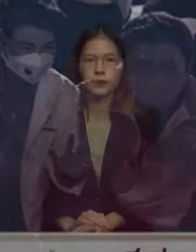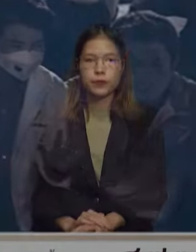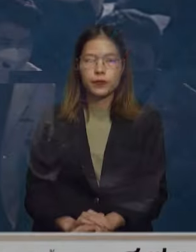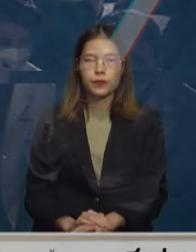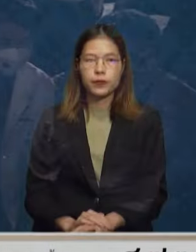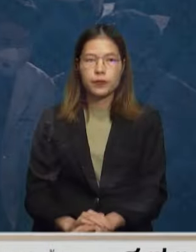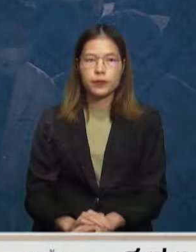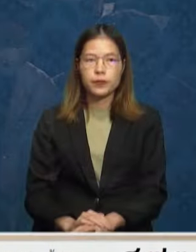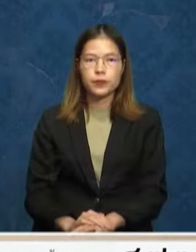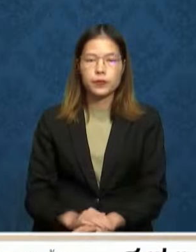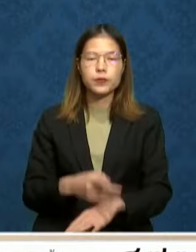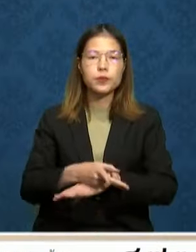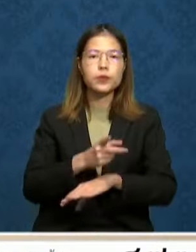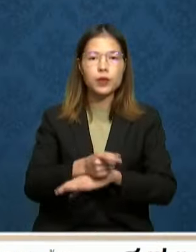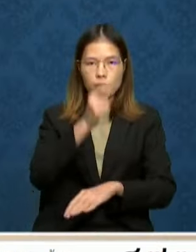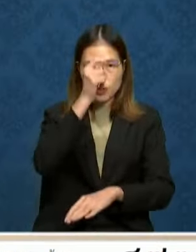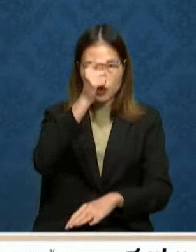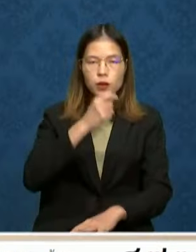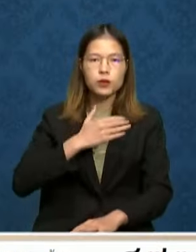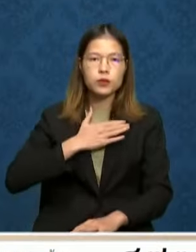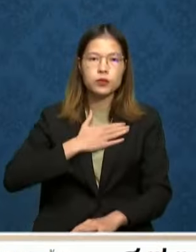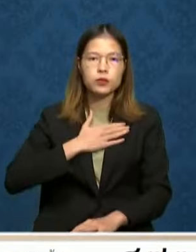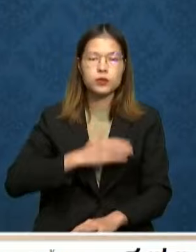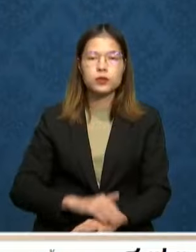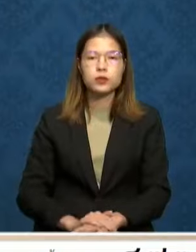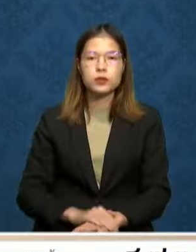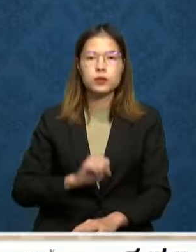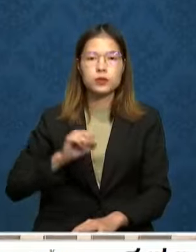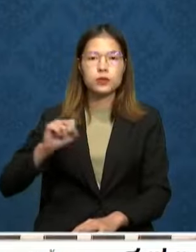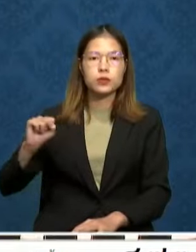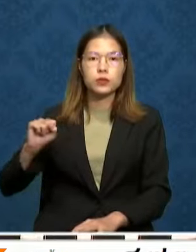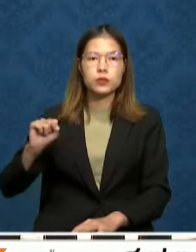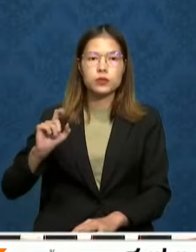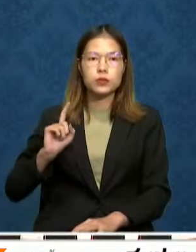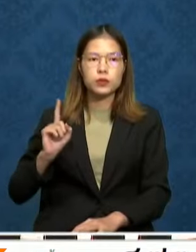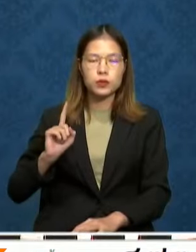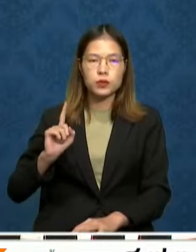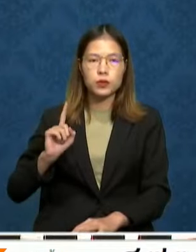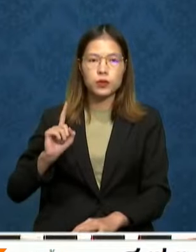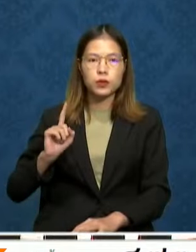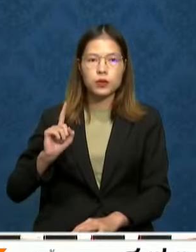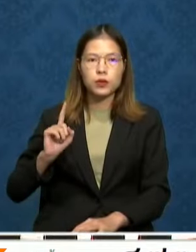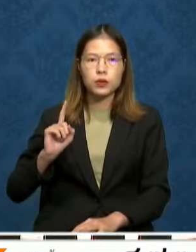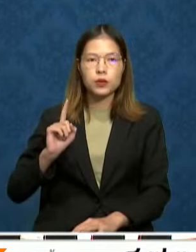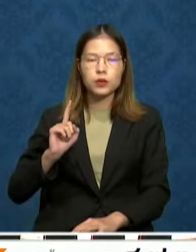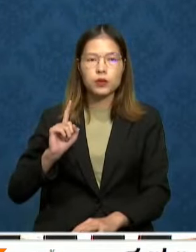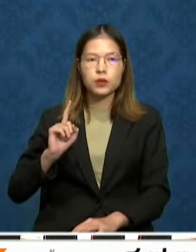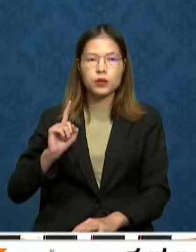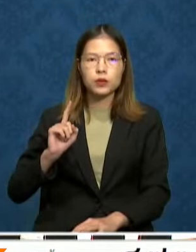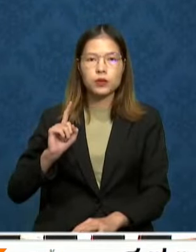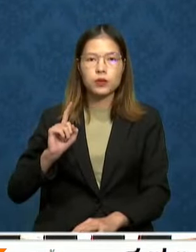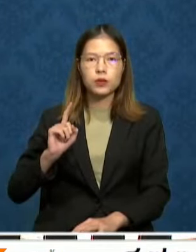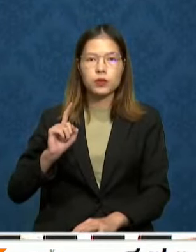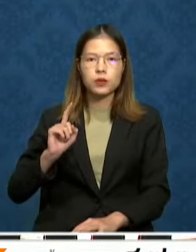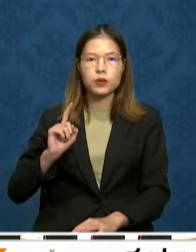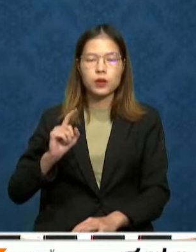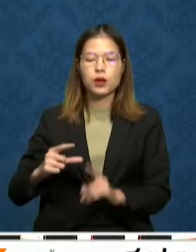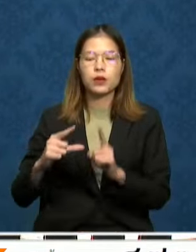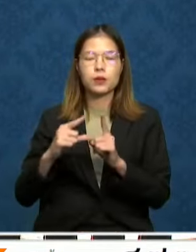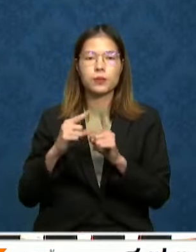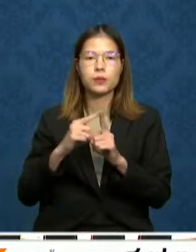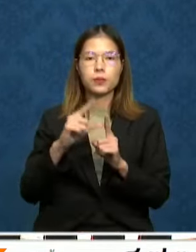ครับท่านประธานที่เคารพครับผมจุลพงษ์อยู่เกตสมาชิกสภาผู้แทนราษฎรแบบบัญชีรายชื่อพรรคประชาชนนะ